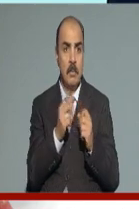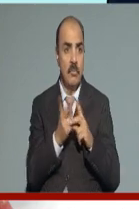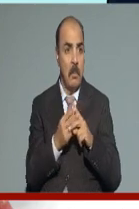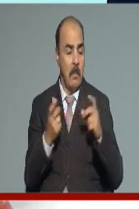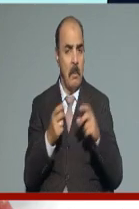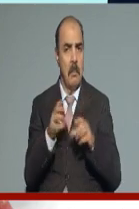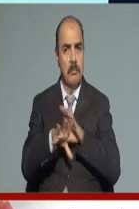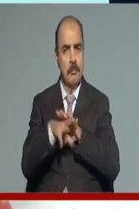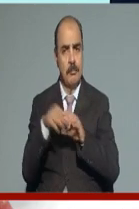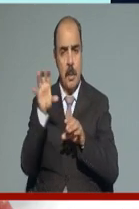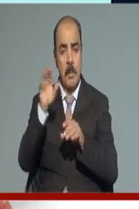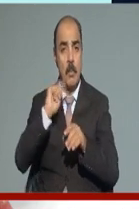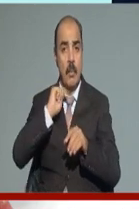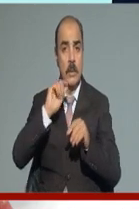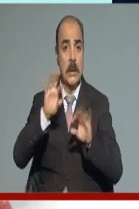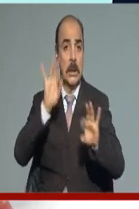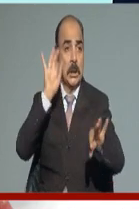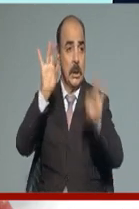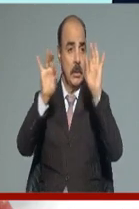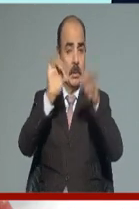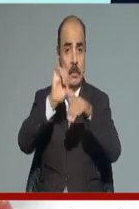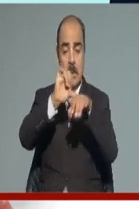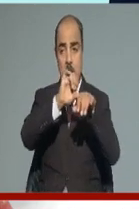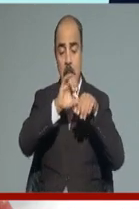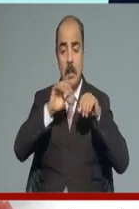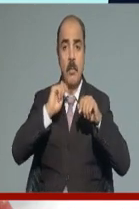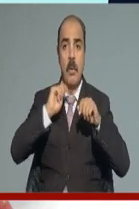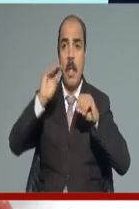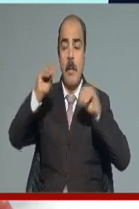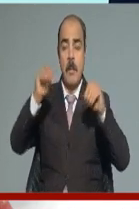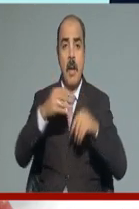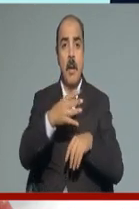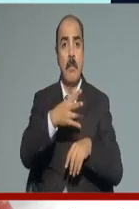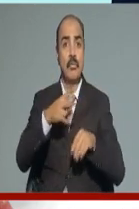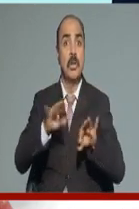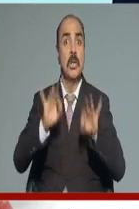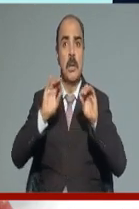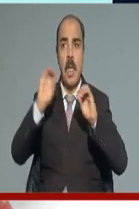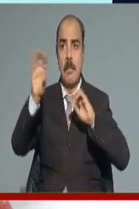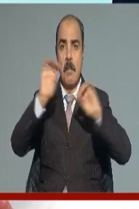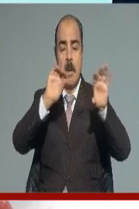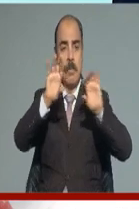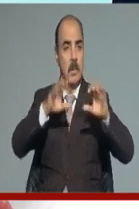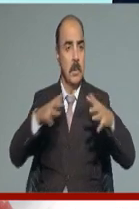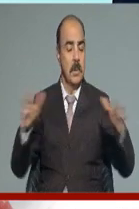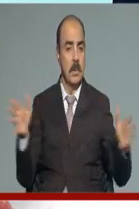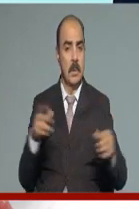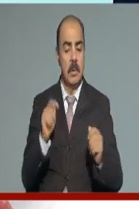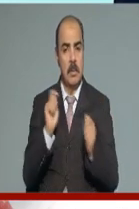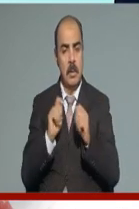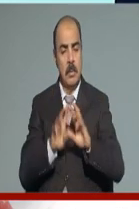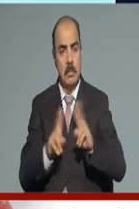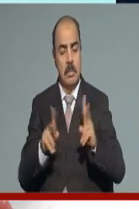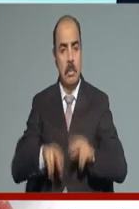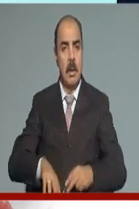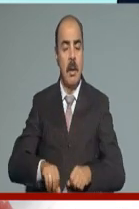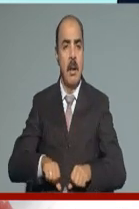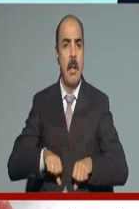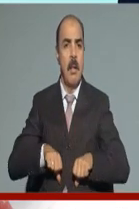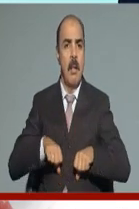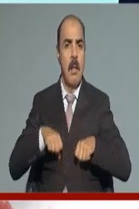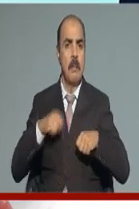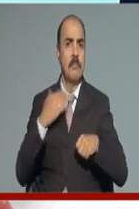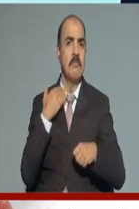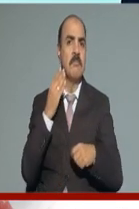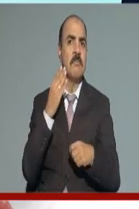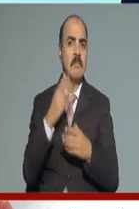السكان وطبعا يعني برضو توفير جوده حياه للمواطنين عندنا مشروع التنموي الكبير حياه كريمه اللي بيوفر